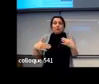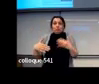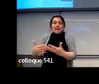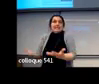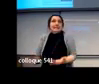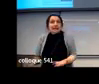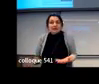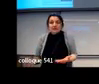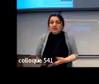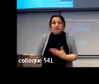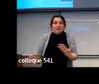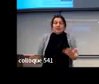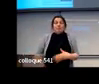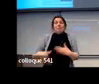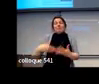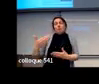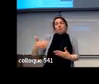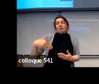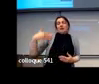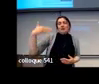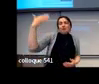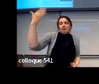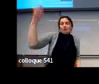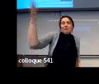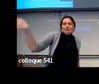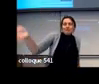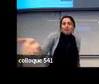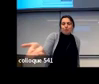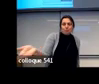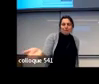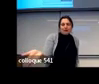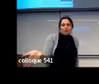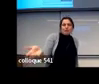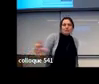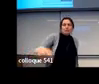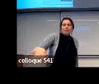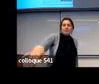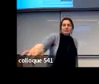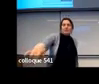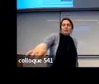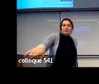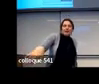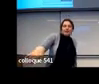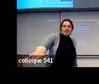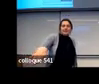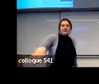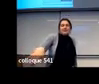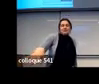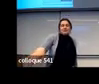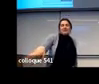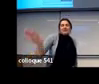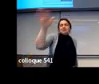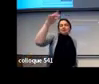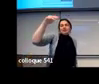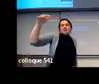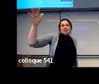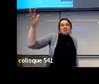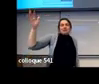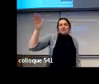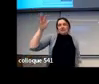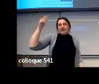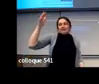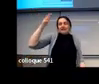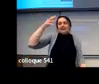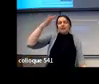On indique, oui, la licence, puis même, bon, on voit que par défaut, pour faire court, ils ont mis comme auteur générique, c'est de